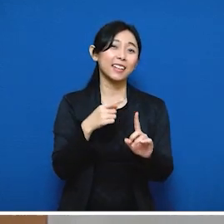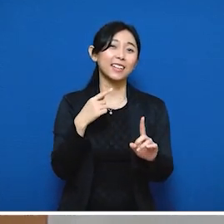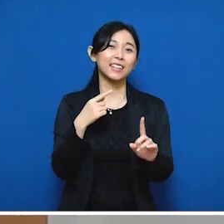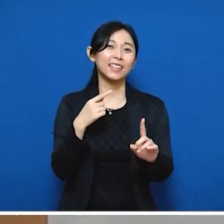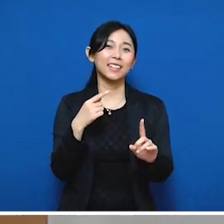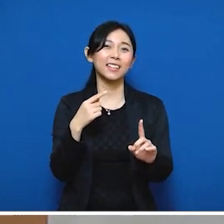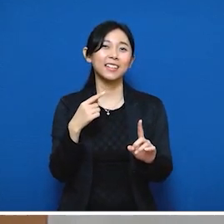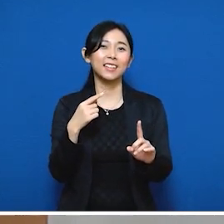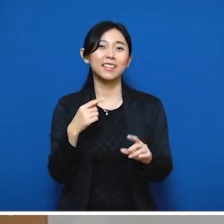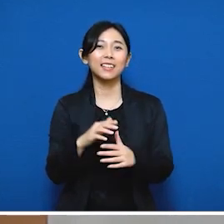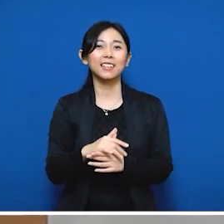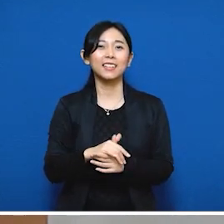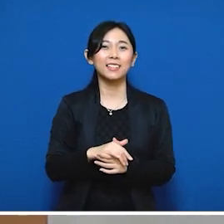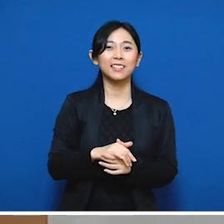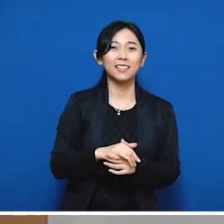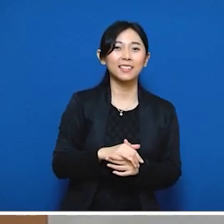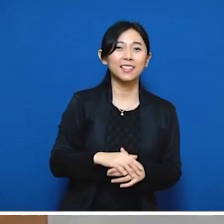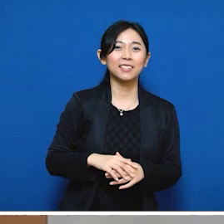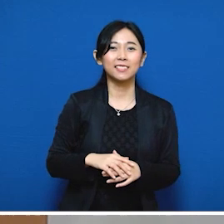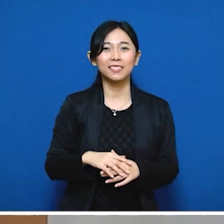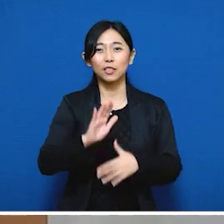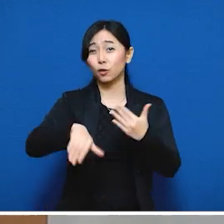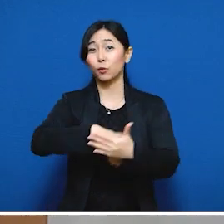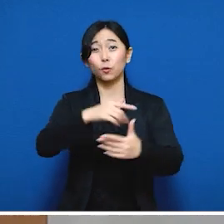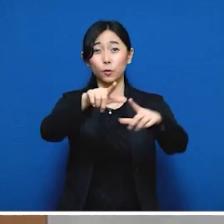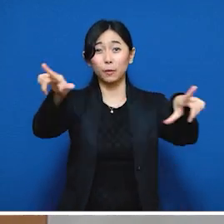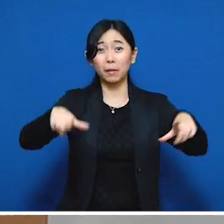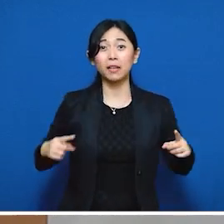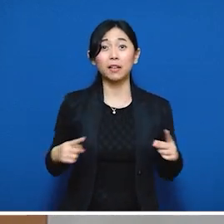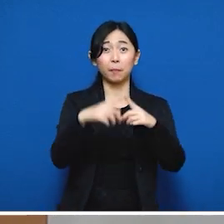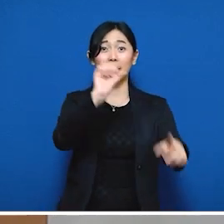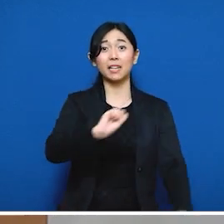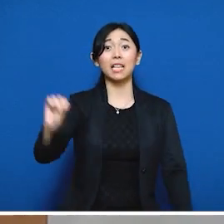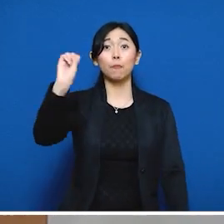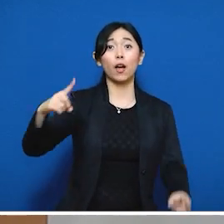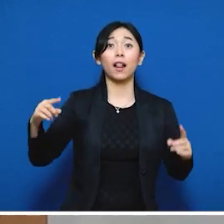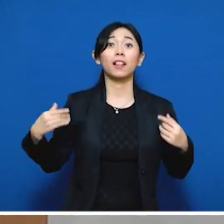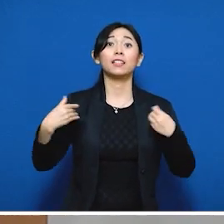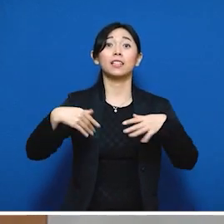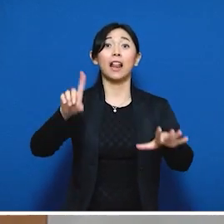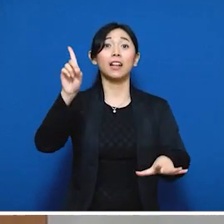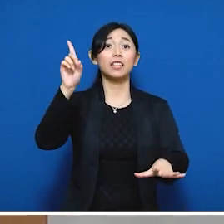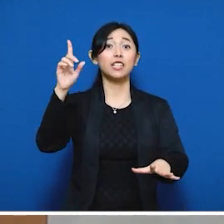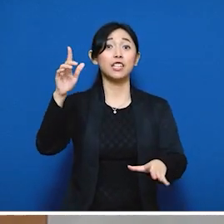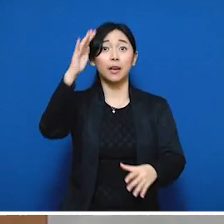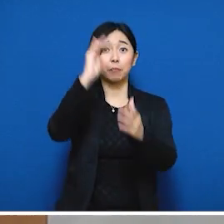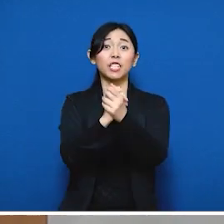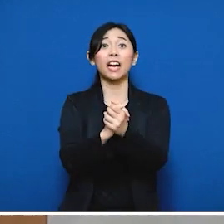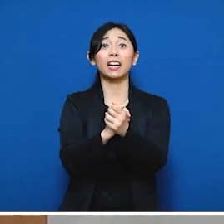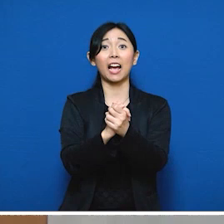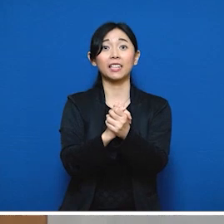sampai Bersheba bahwa kepada Samuel telah dipercayakan